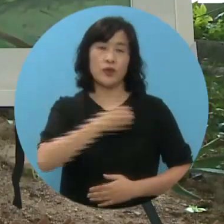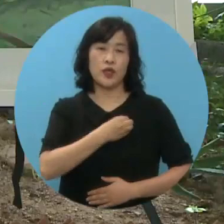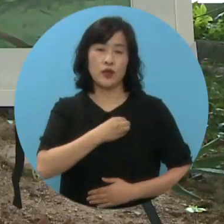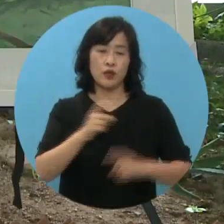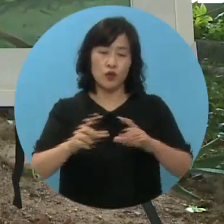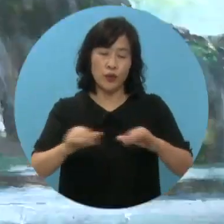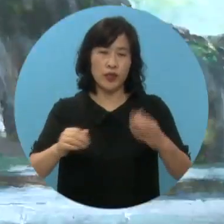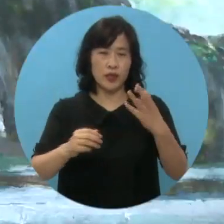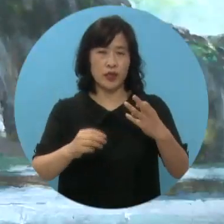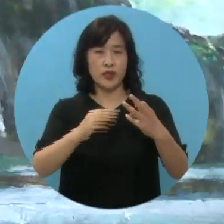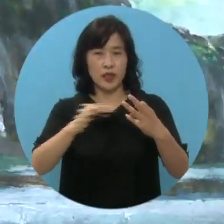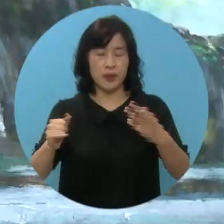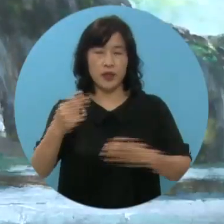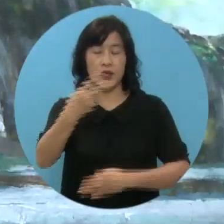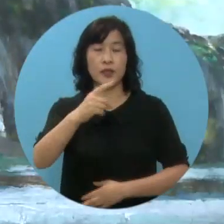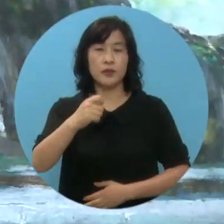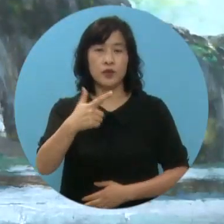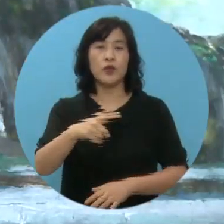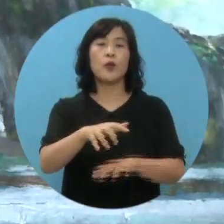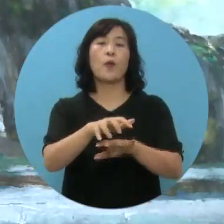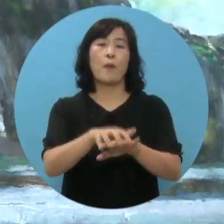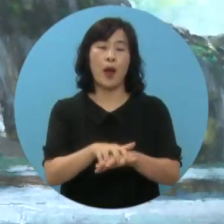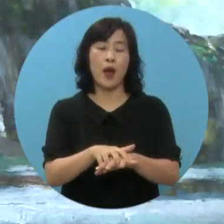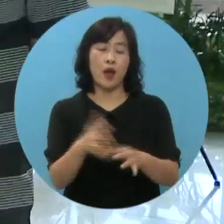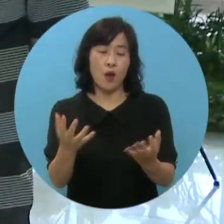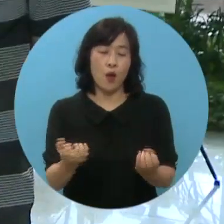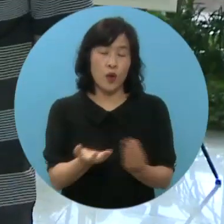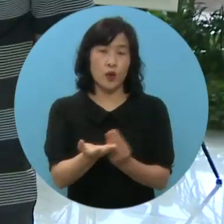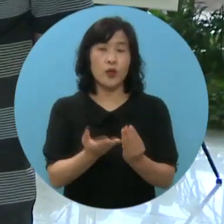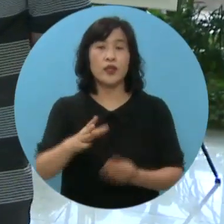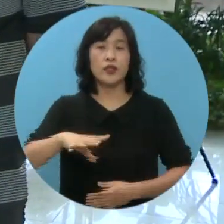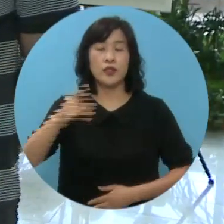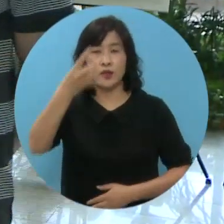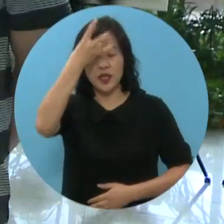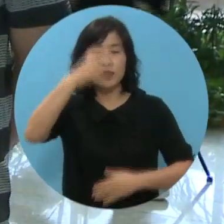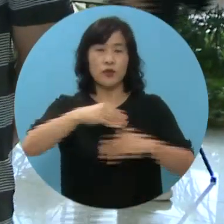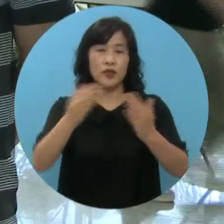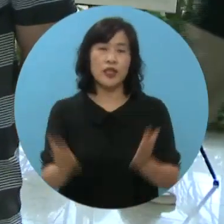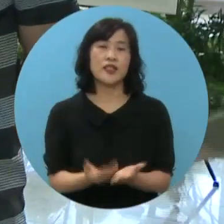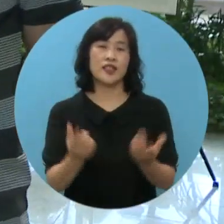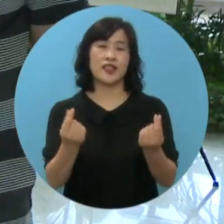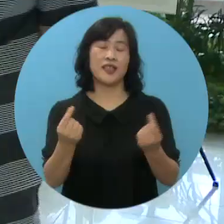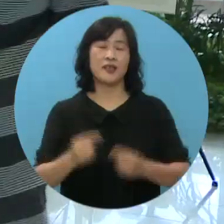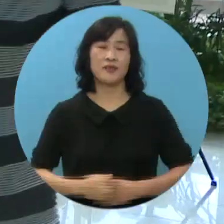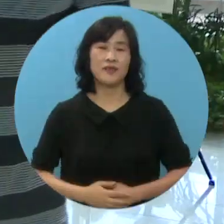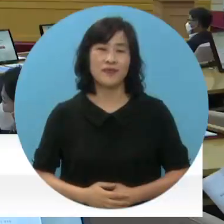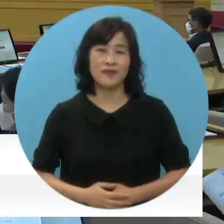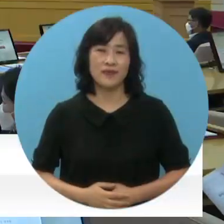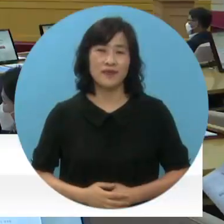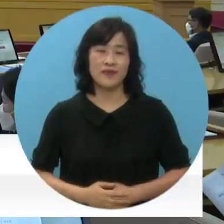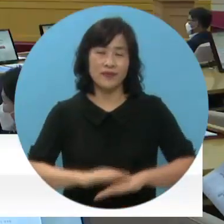해록예술회는 주민 13명이 지난 2016년 결성한 소록도 최초 예술단체입니다.